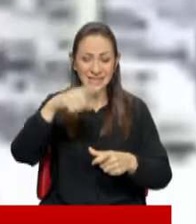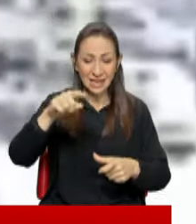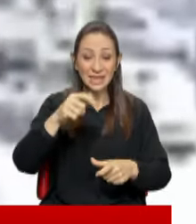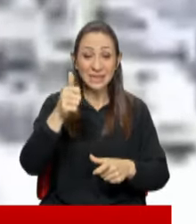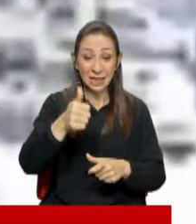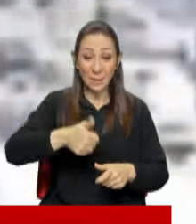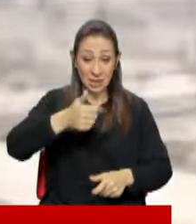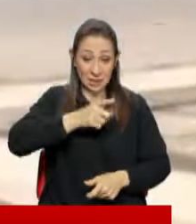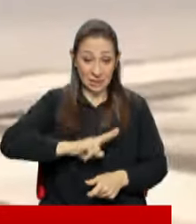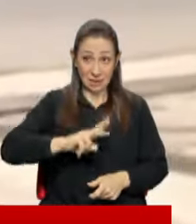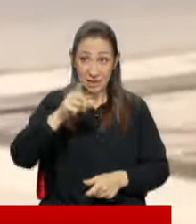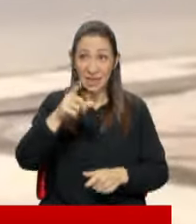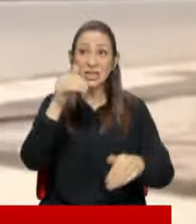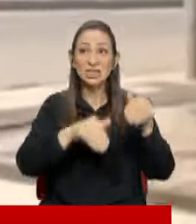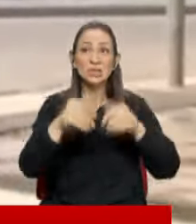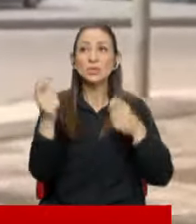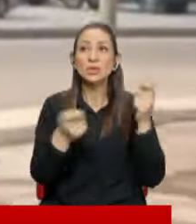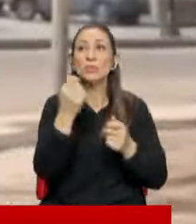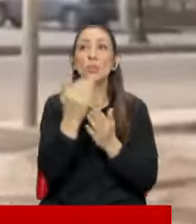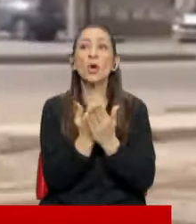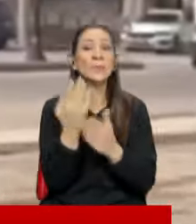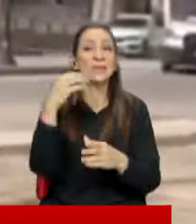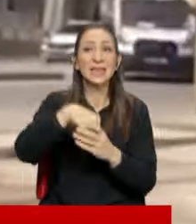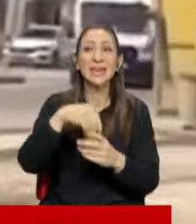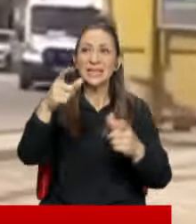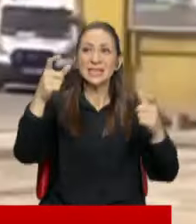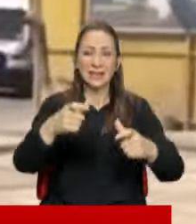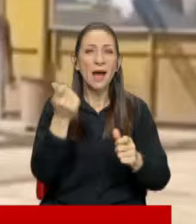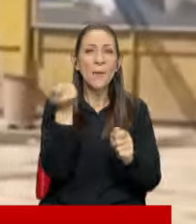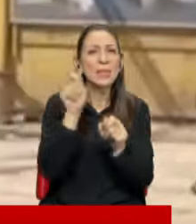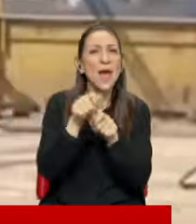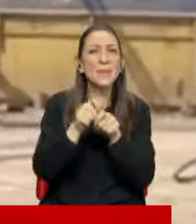Adnan Ersan seçim çalışması programı kapsamında sitedeydi.